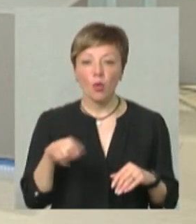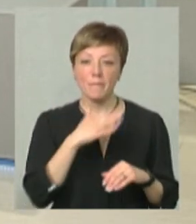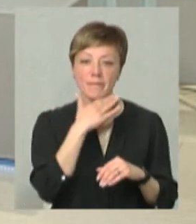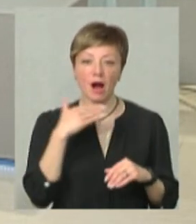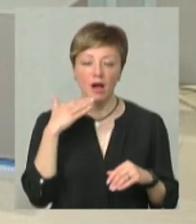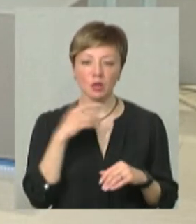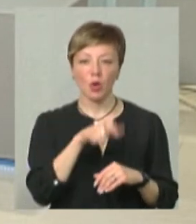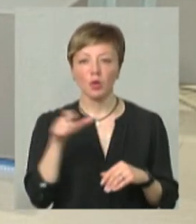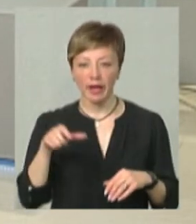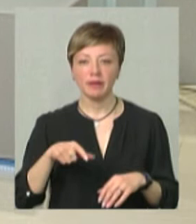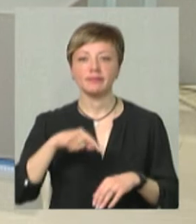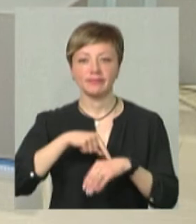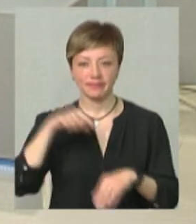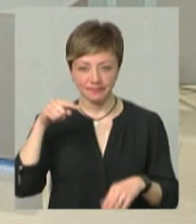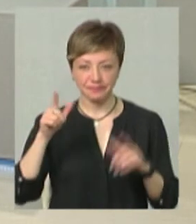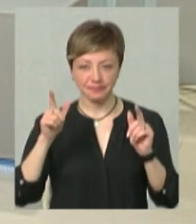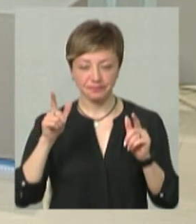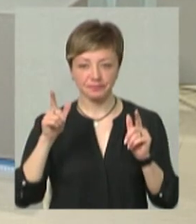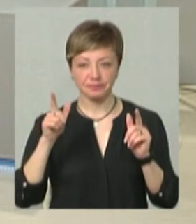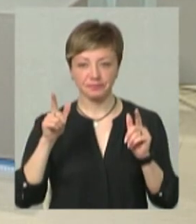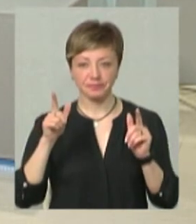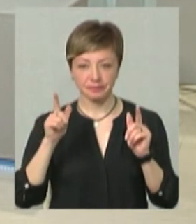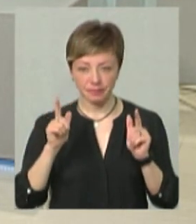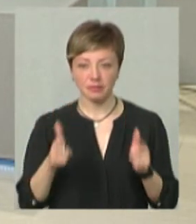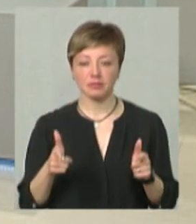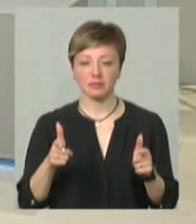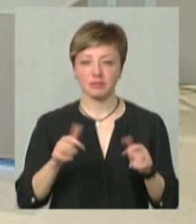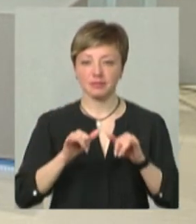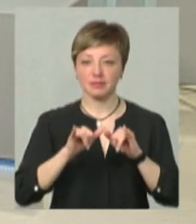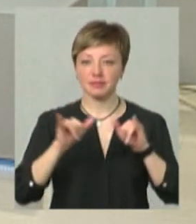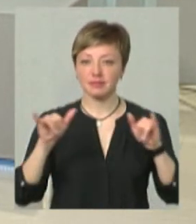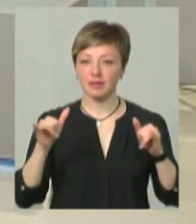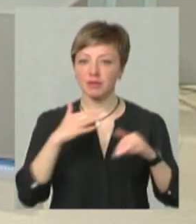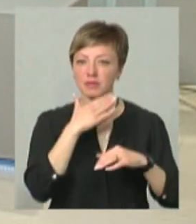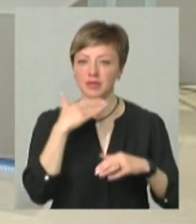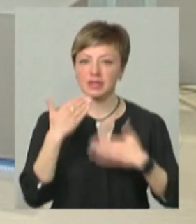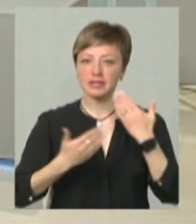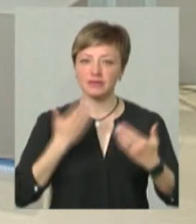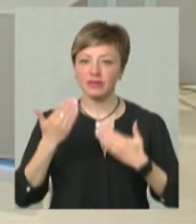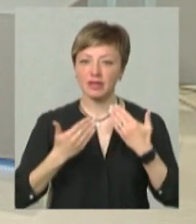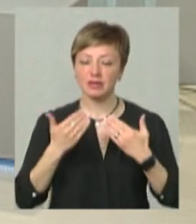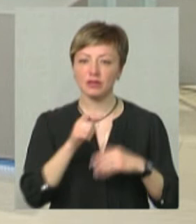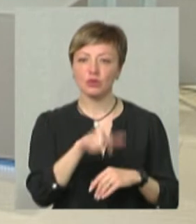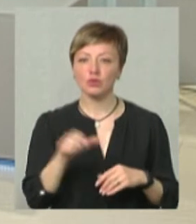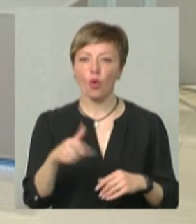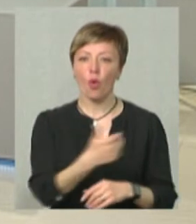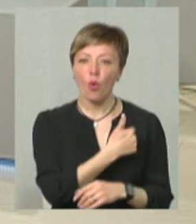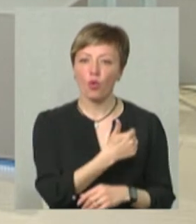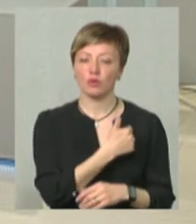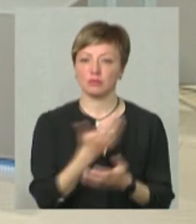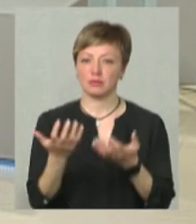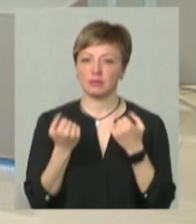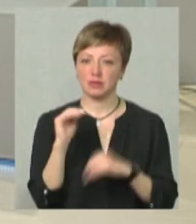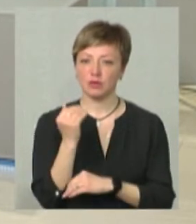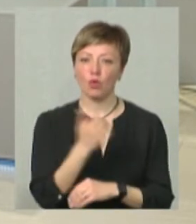людей відгукнулося і пішла така хвиля звернень від людей, що ми хочемо